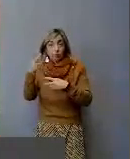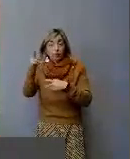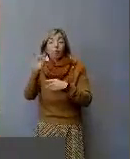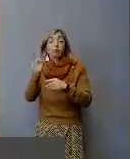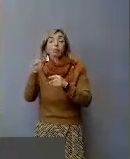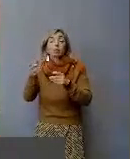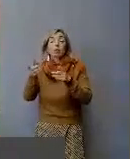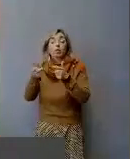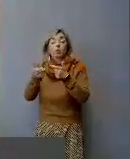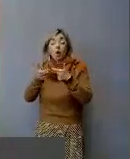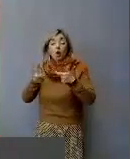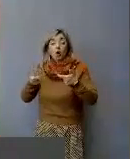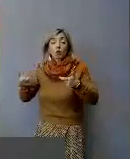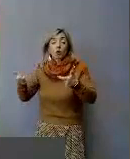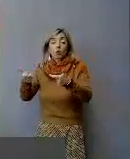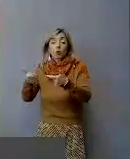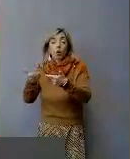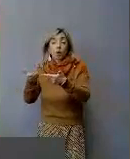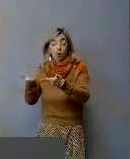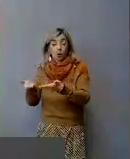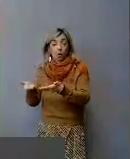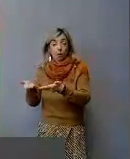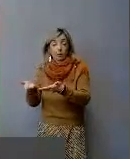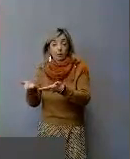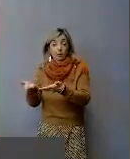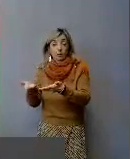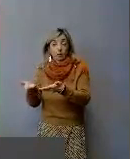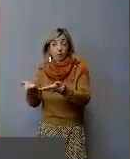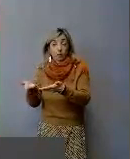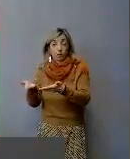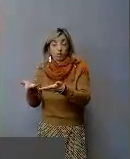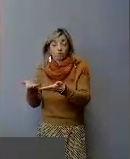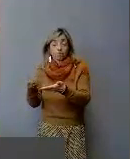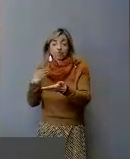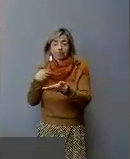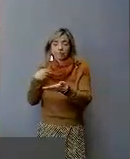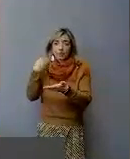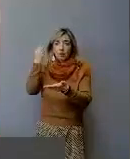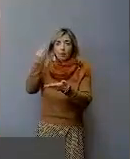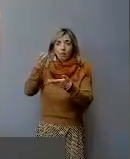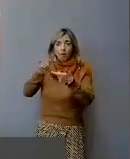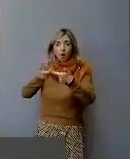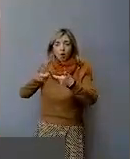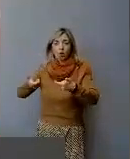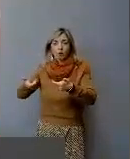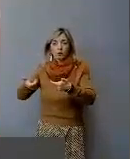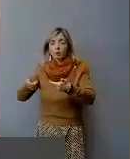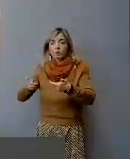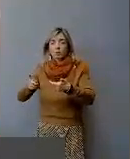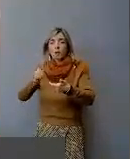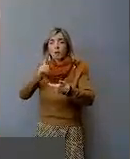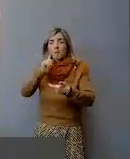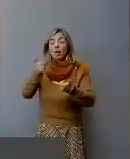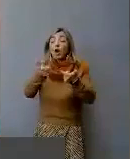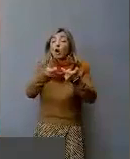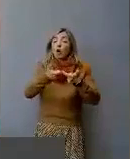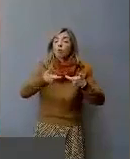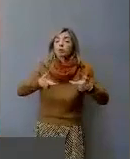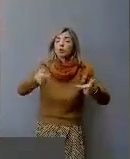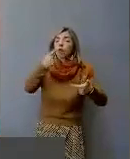diventa una cosa molto più per le dovrebbe essere fatta nell'ambito di una missione scientifica